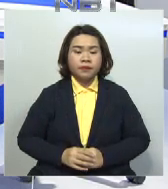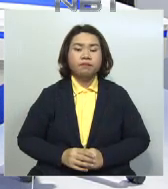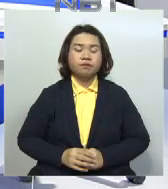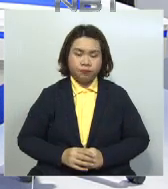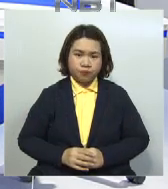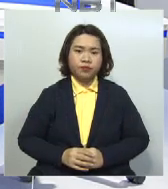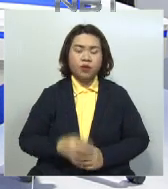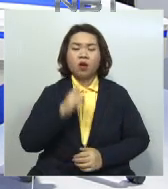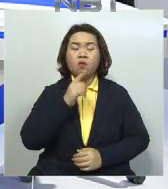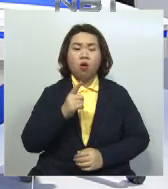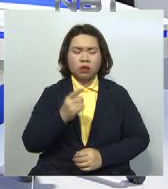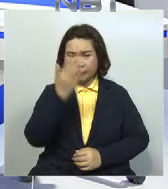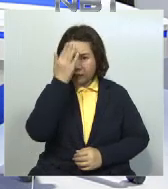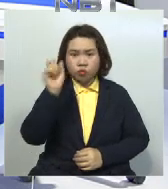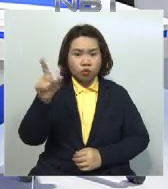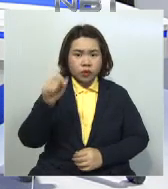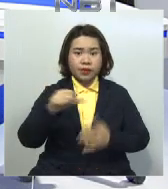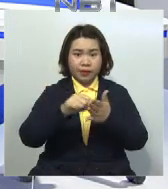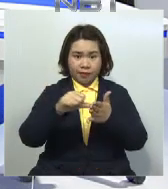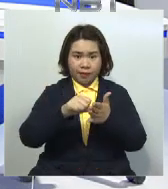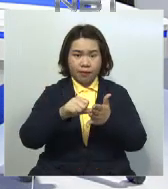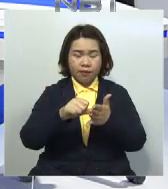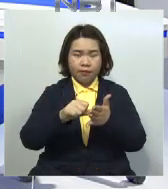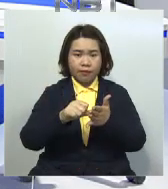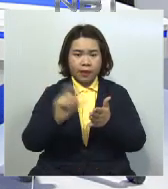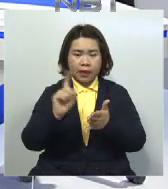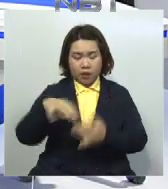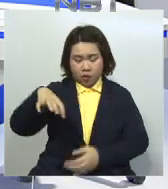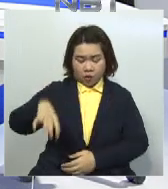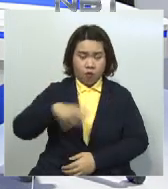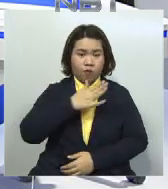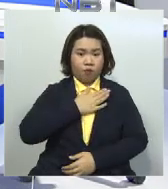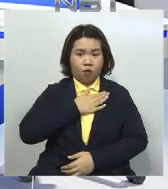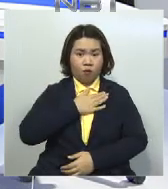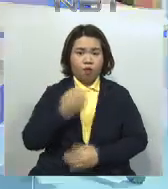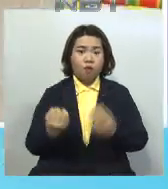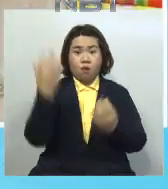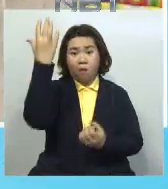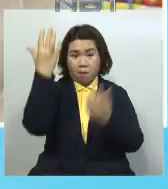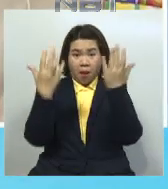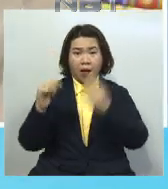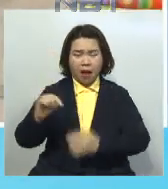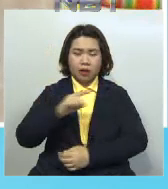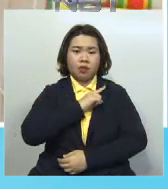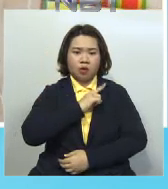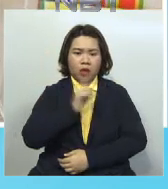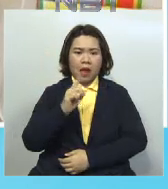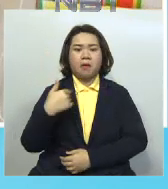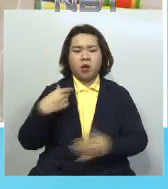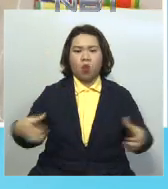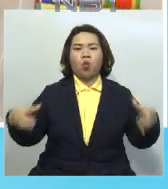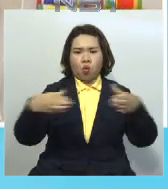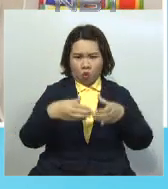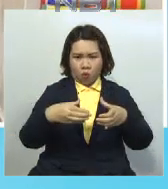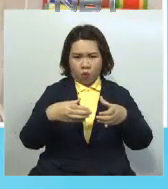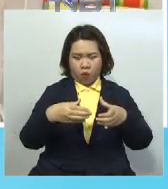คือในส่วนของเร่งด่วนตอนนี้นะครับในส่วนของกรมอุทยานแห่งชาติสัตว์ป่าและพันธุ์พืชกรมป่าไม้เนี่ยเรามีการสวิงกำลังจ